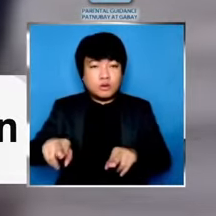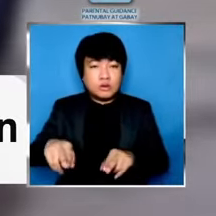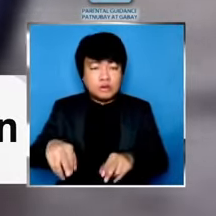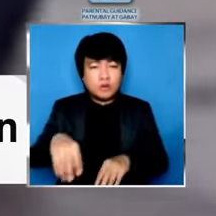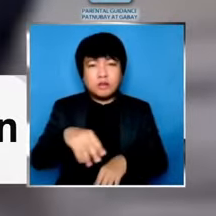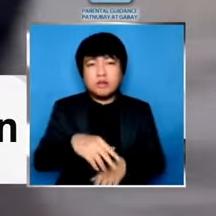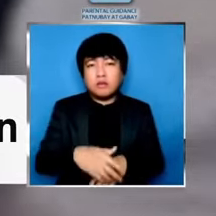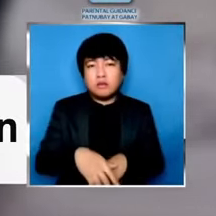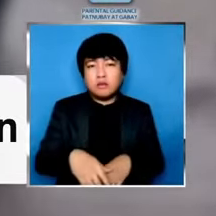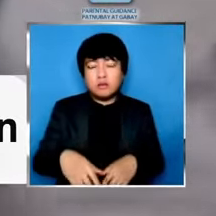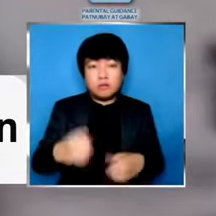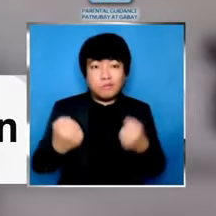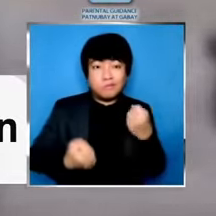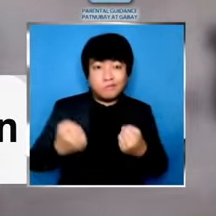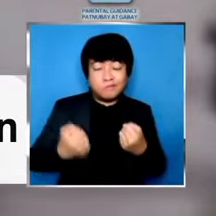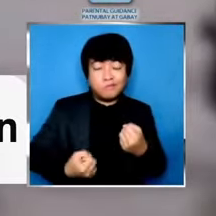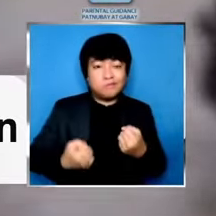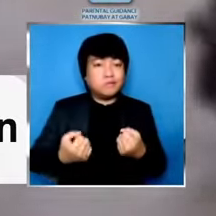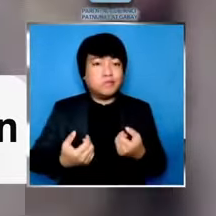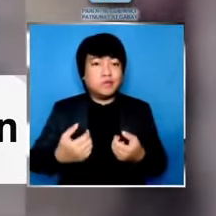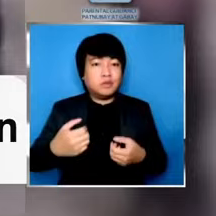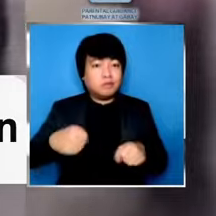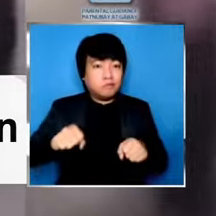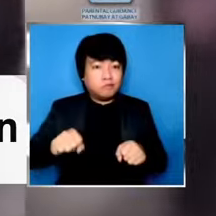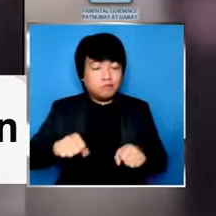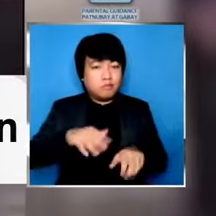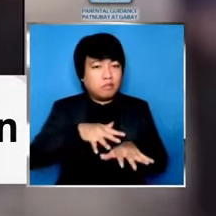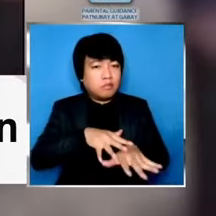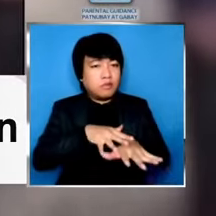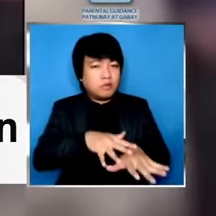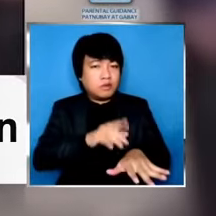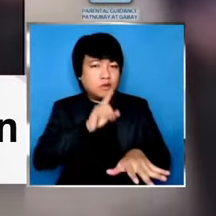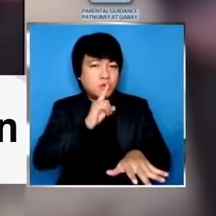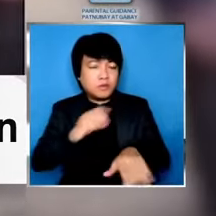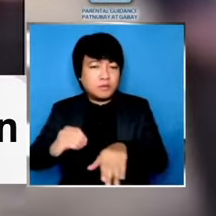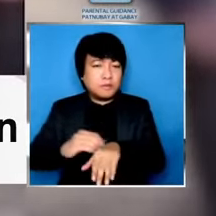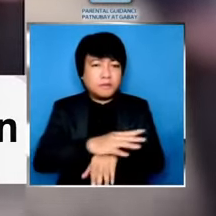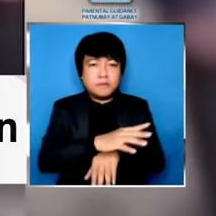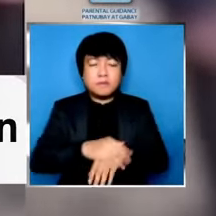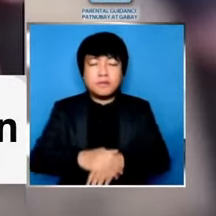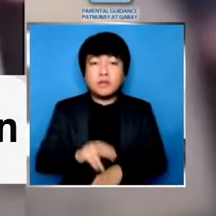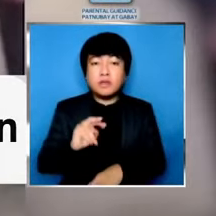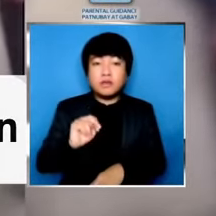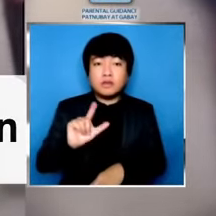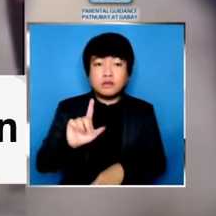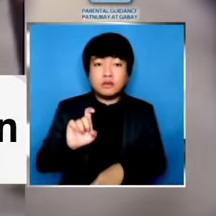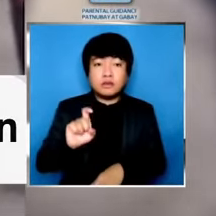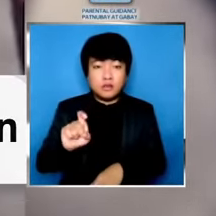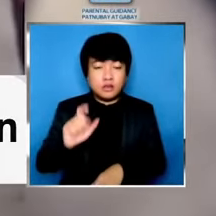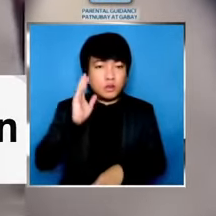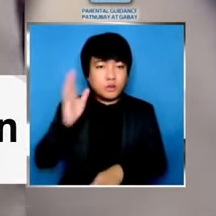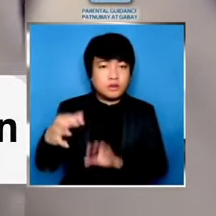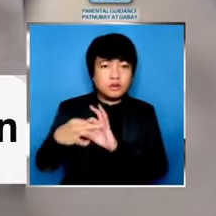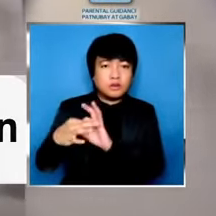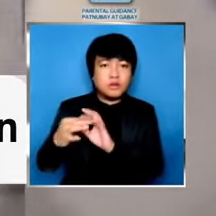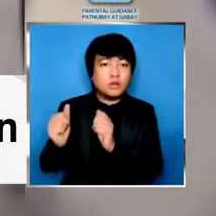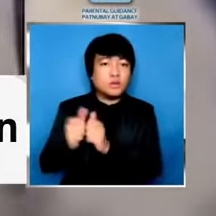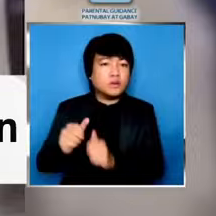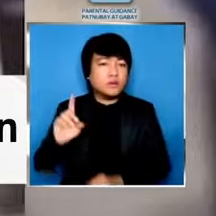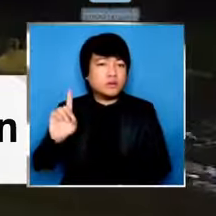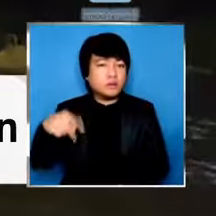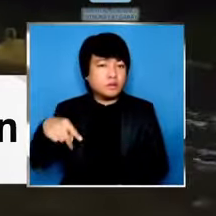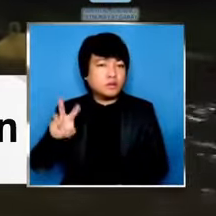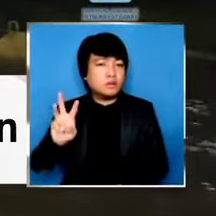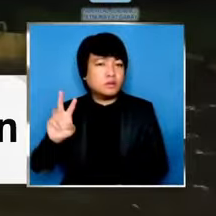sa bahagi ng NLEX sa San Simon, Pampanga. Makikipag-ugnayan daw ang NLEX sa DPWH at mga lokal na pamahalaan para maisaayos